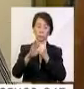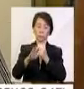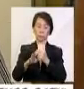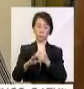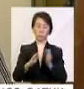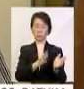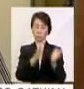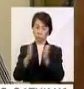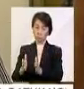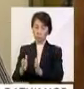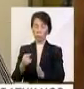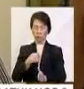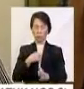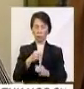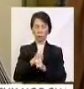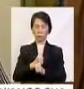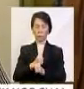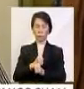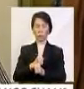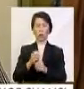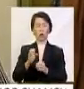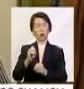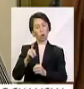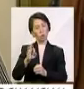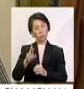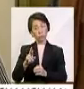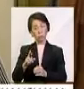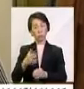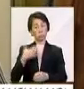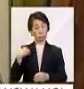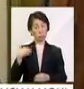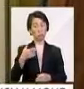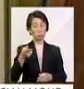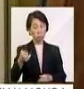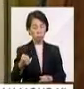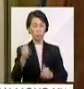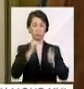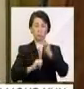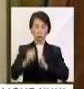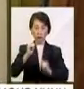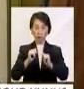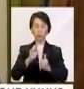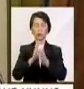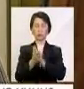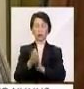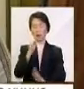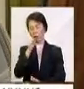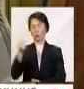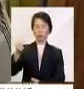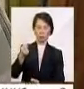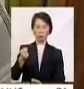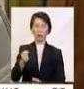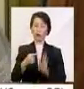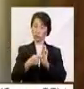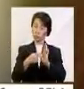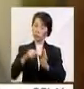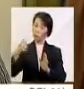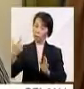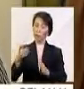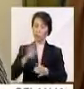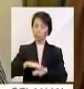tu saya dapat tawaran berlakon, hosting dan show-show yang lain.